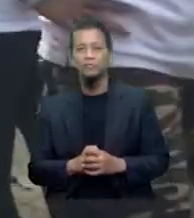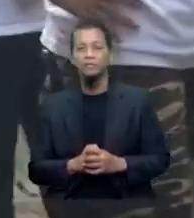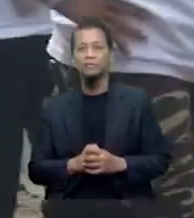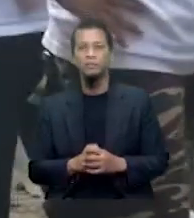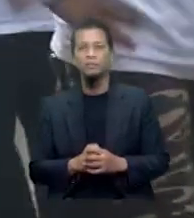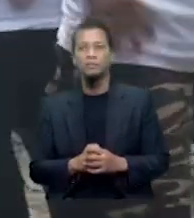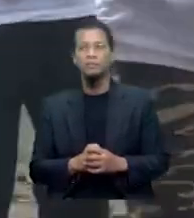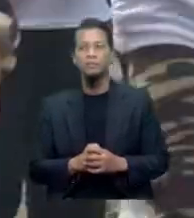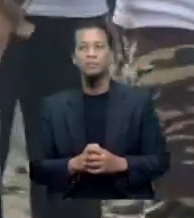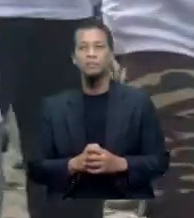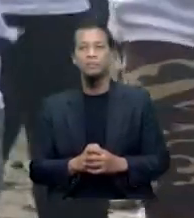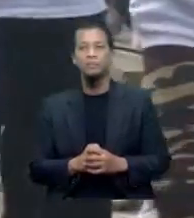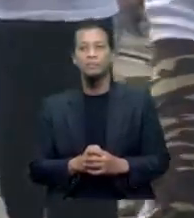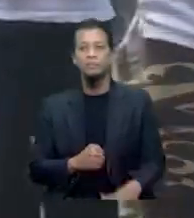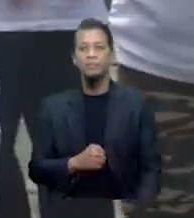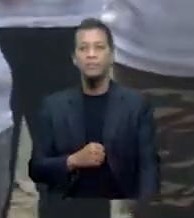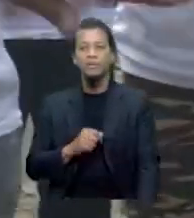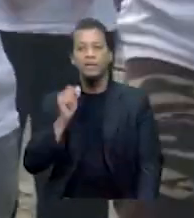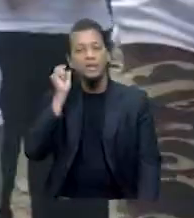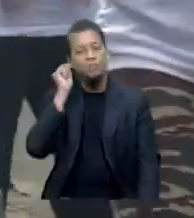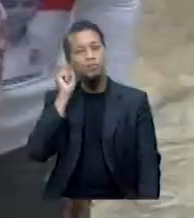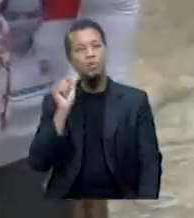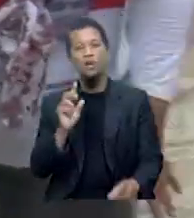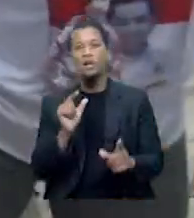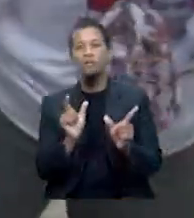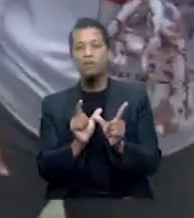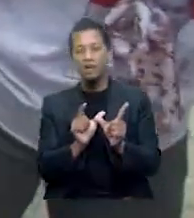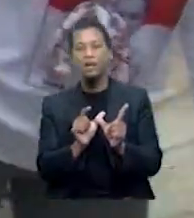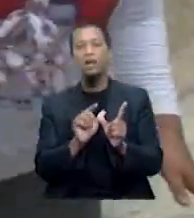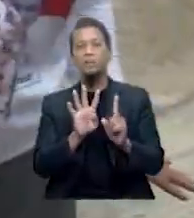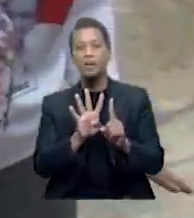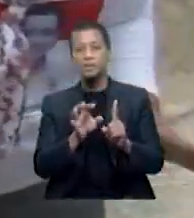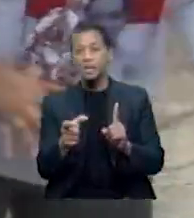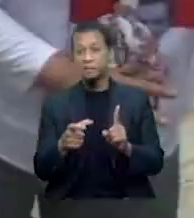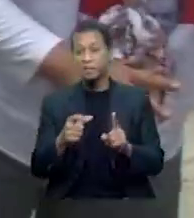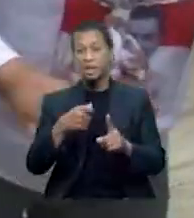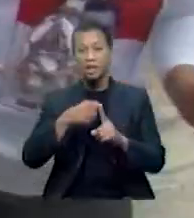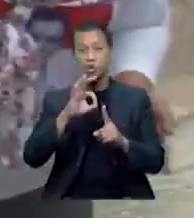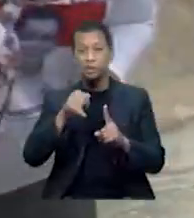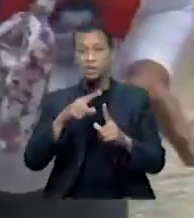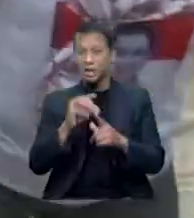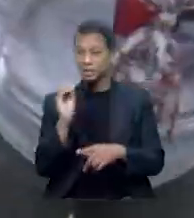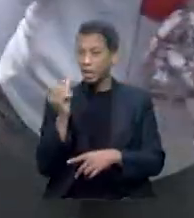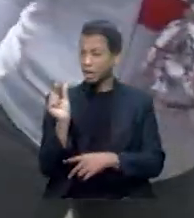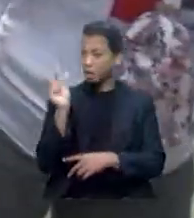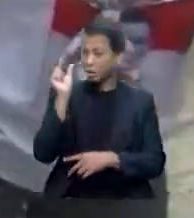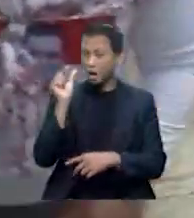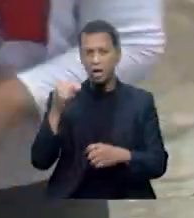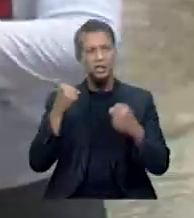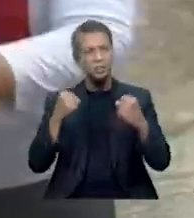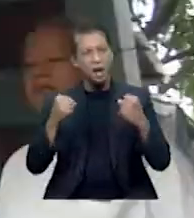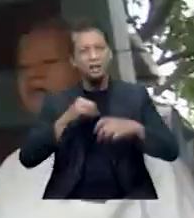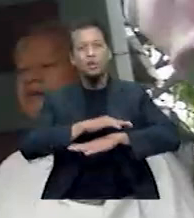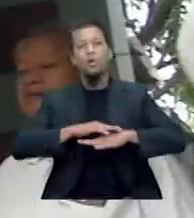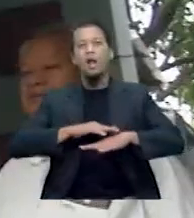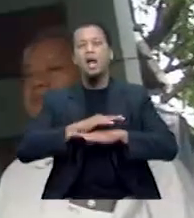puluhan emak-emak di RW 15 Kelurahan Lagoa Kecamatan Koja Jakarta Utara sangat antusias untuk 6 sehat yang digelar DPD Kartini